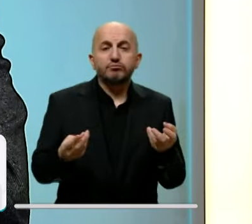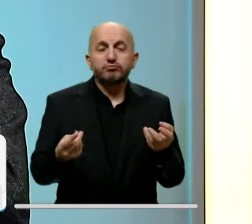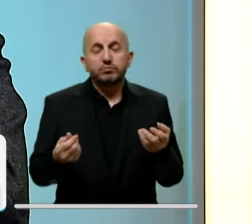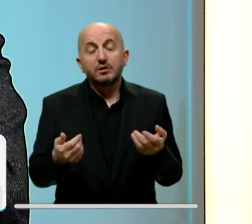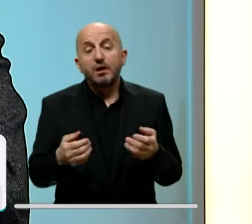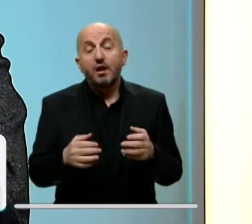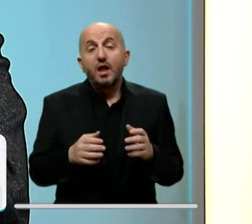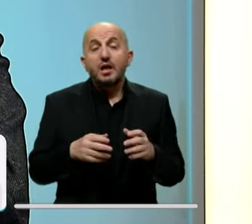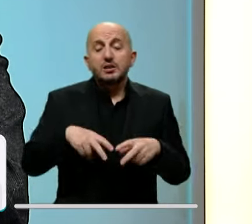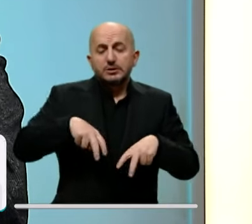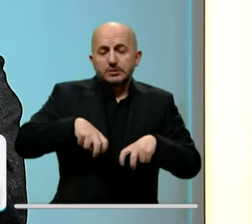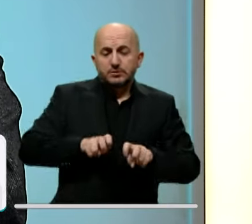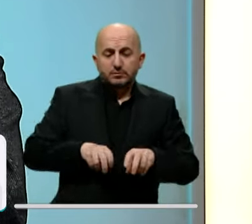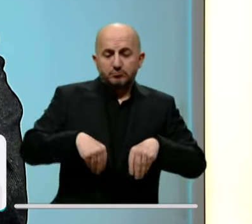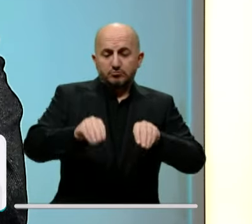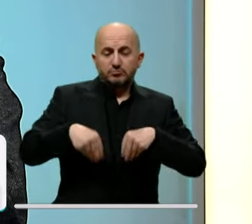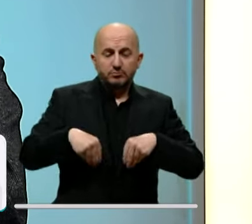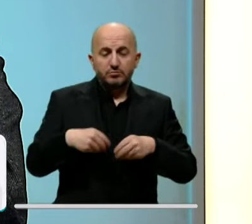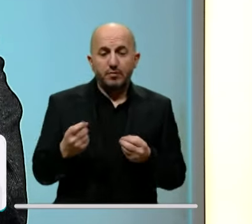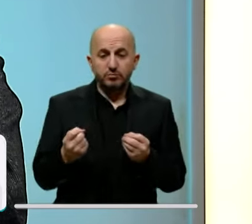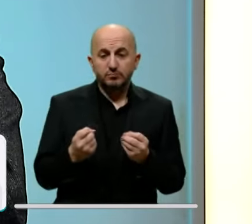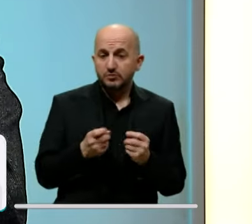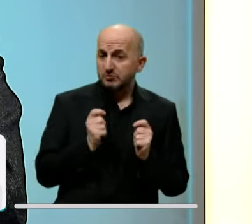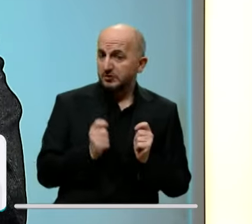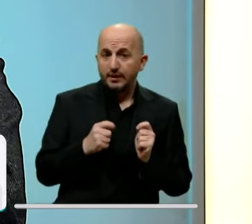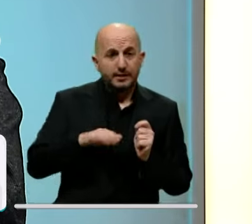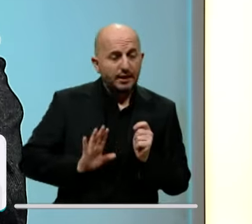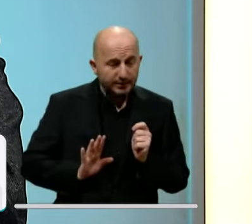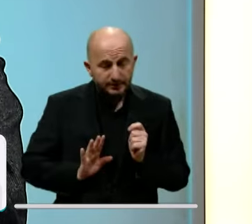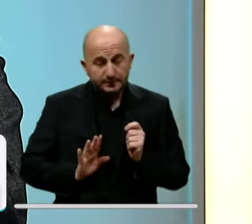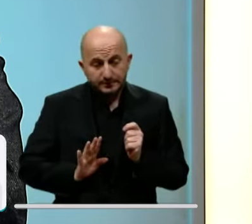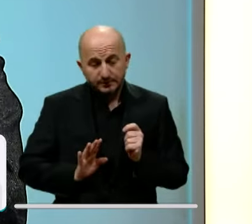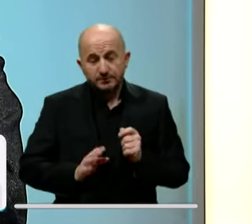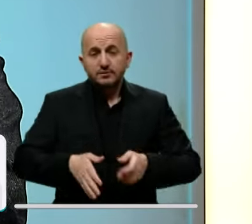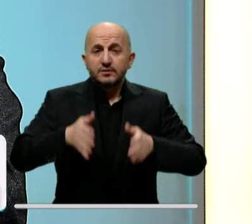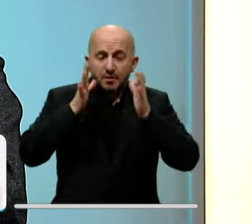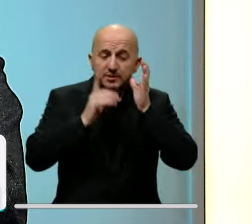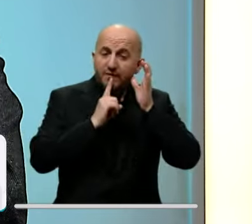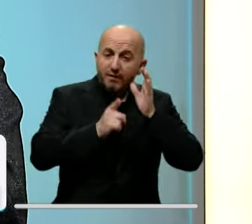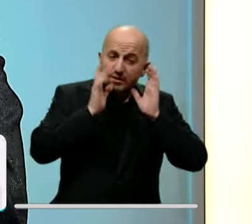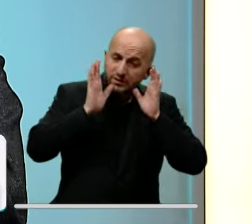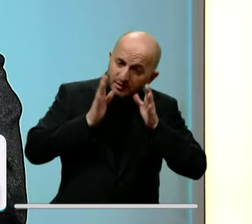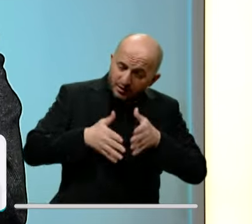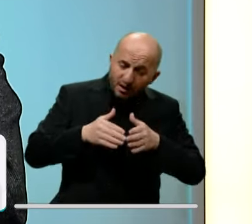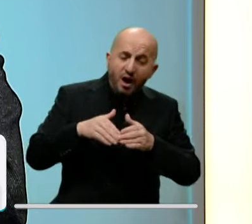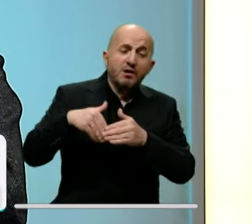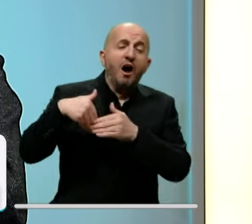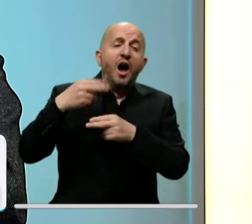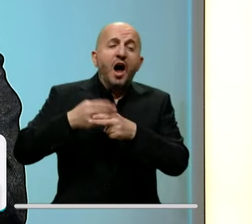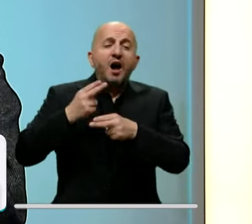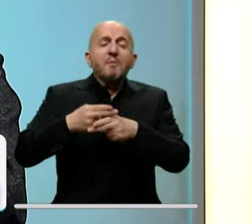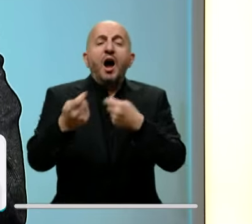illa seccade üzerinde tesbih çekilmesi şart değildir namazın farzını kılar Onun dışında